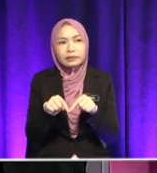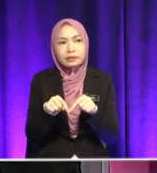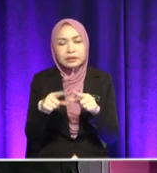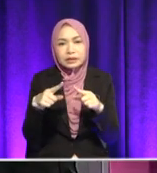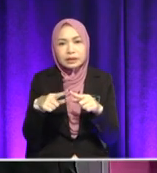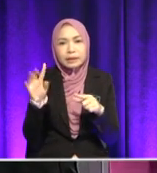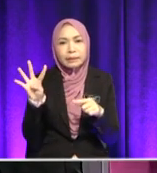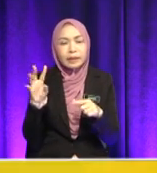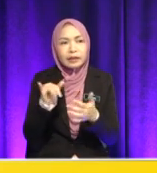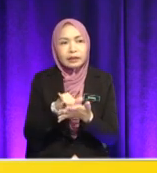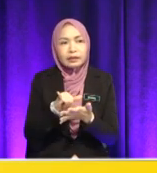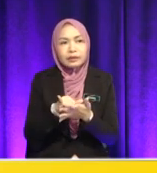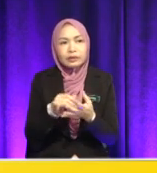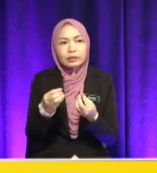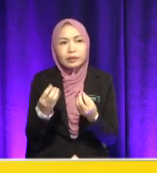berapakah